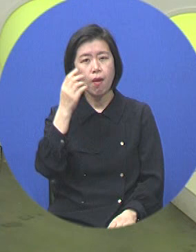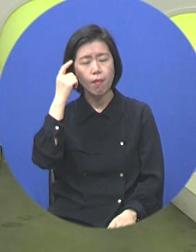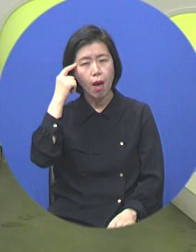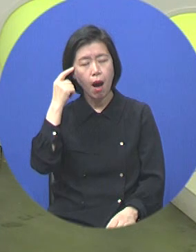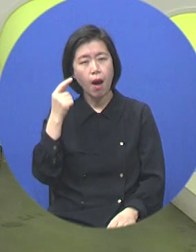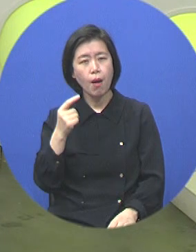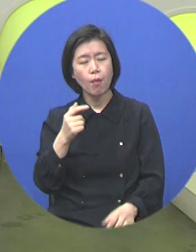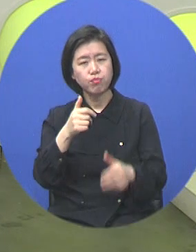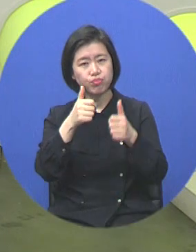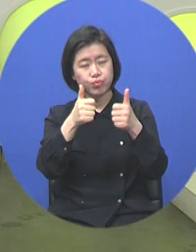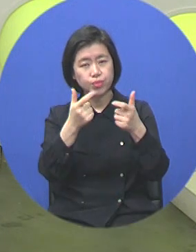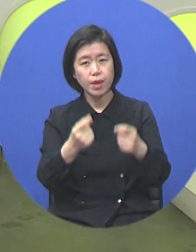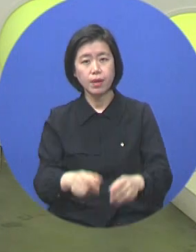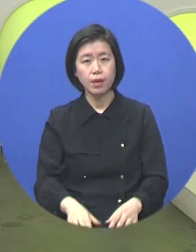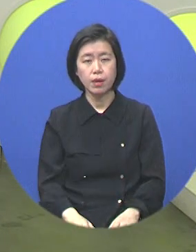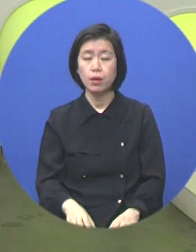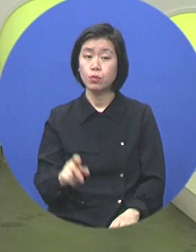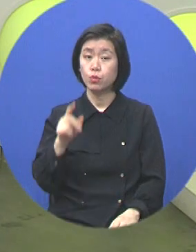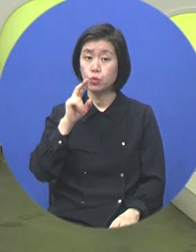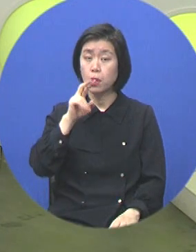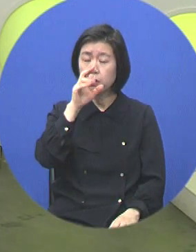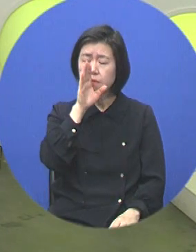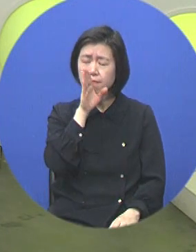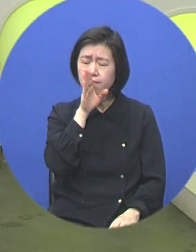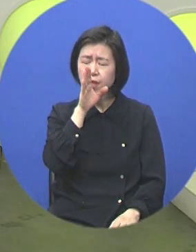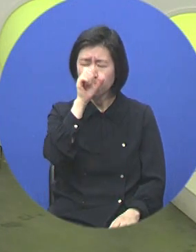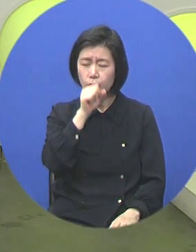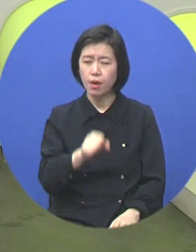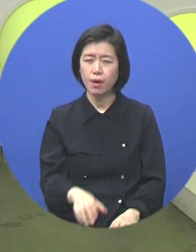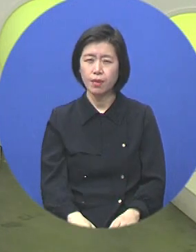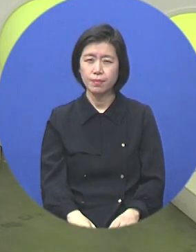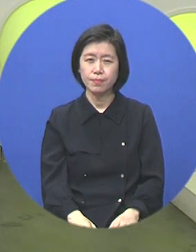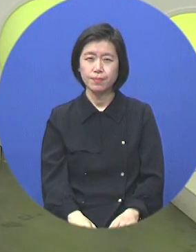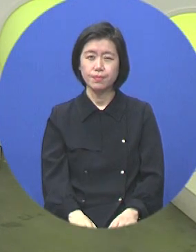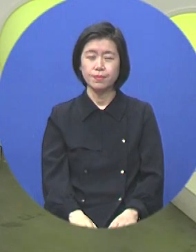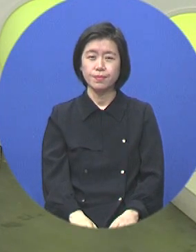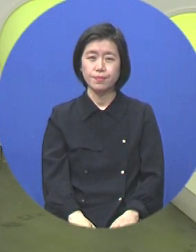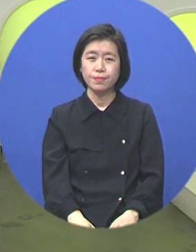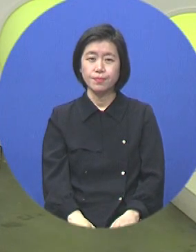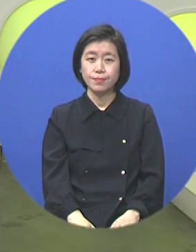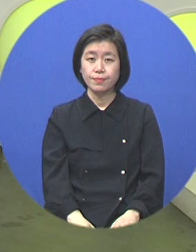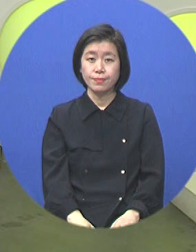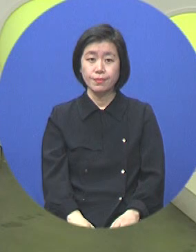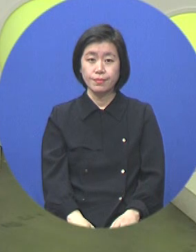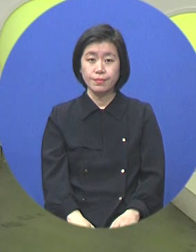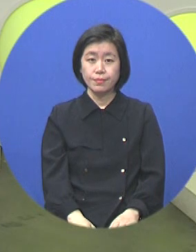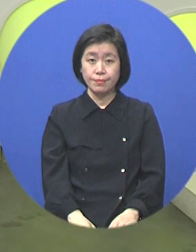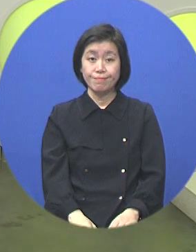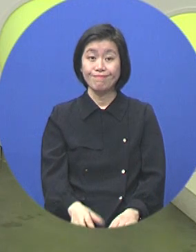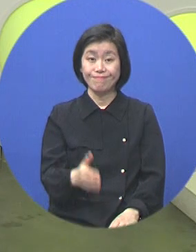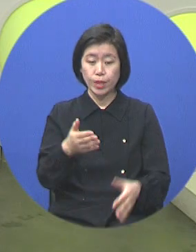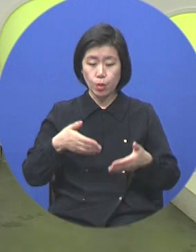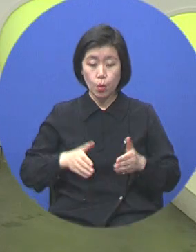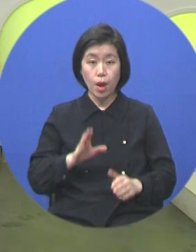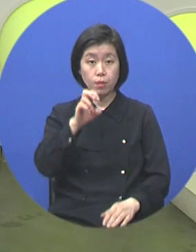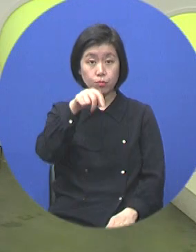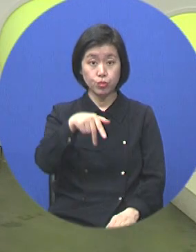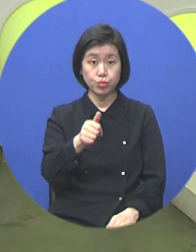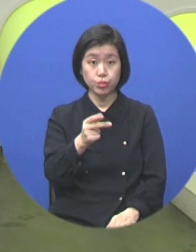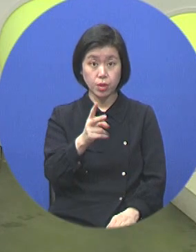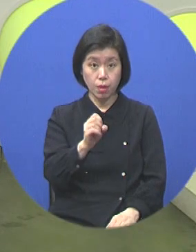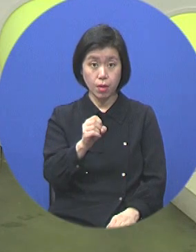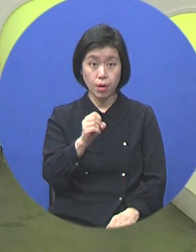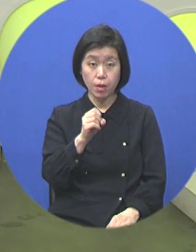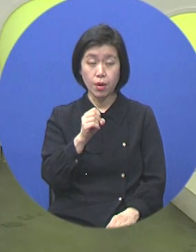그 상사화라는 노래 정말 좋은 노래거든요. 네. 아, 좋아요. 아. 자, 그러면 어머님 우리 고향 무정 부르실 준비